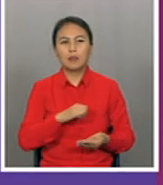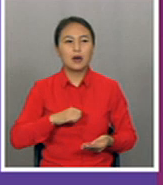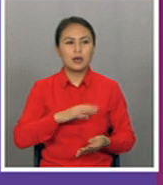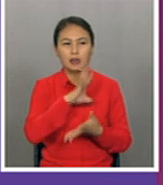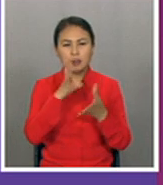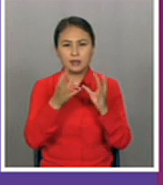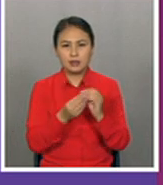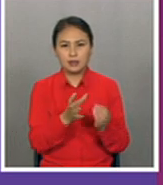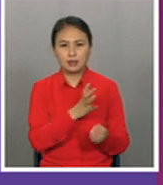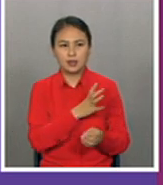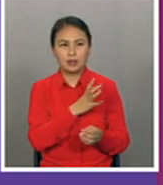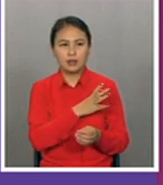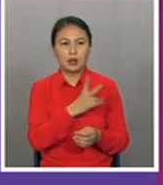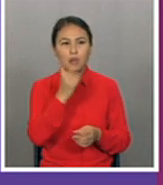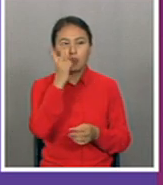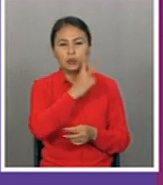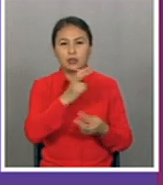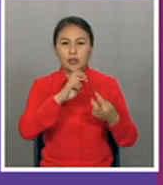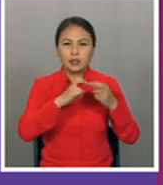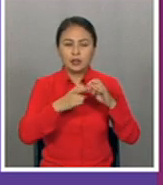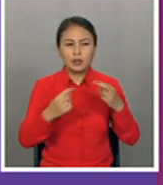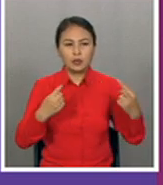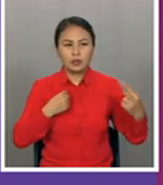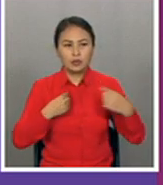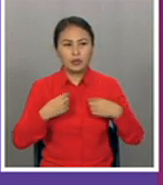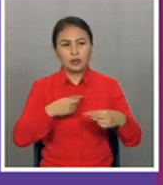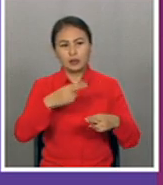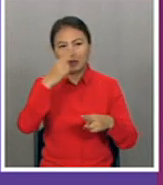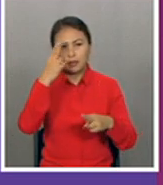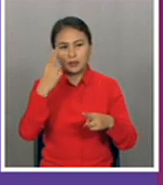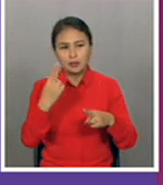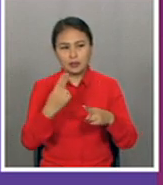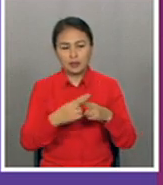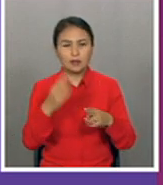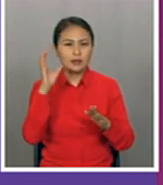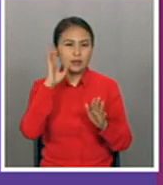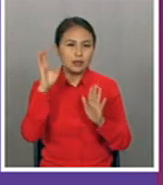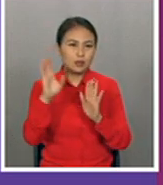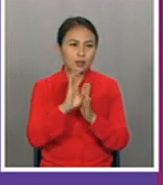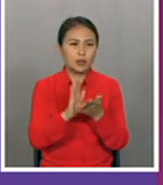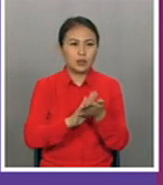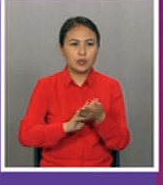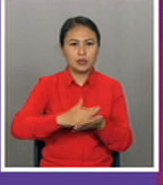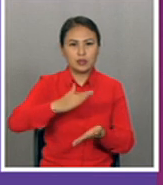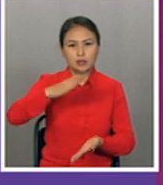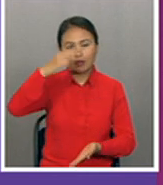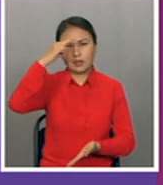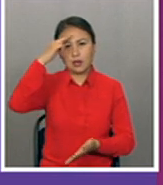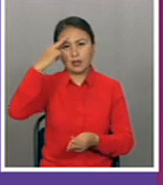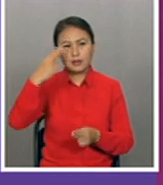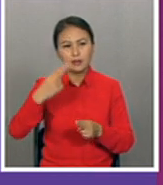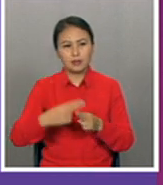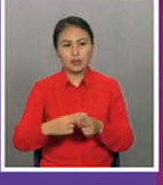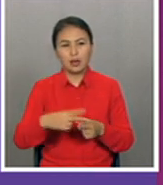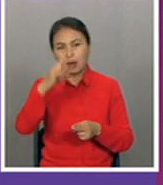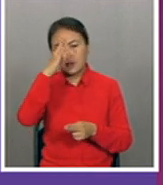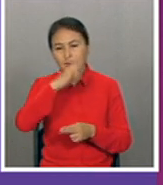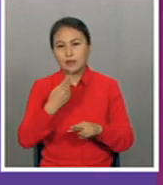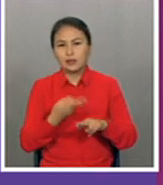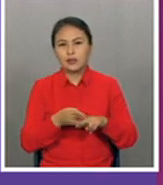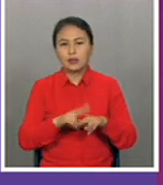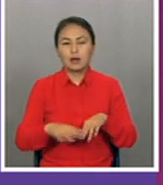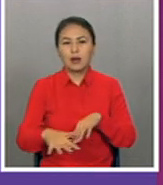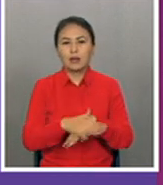барасылын, мінін көрсе қиналып інісінің, тілін алып өсетін ағасының. Қазақ деген